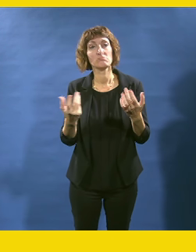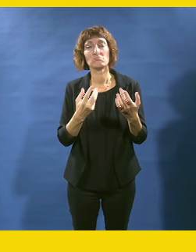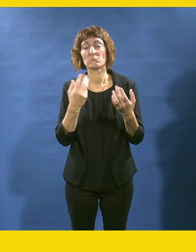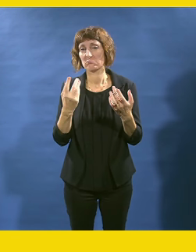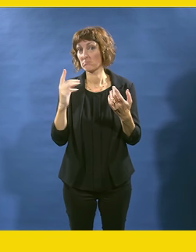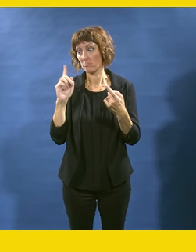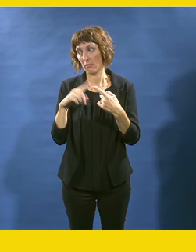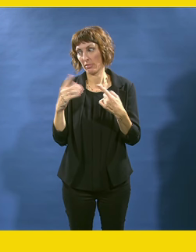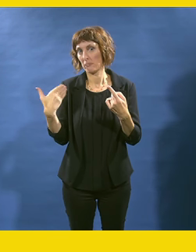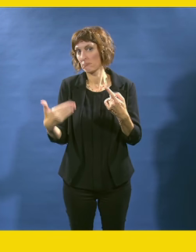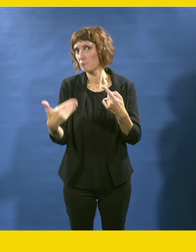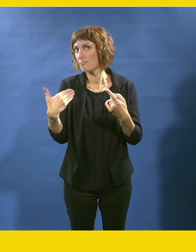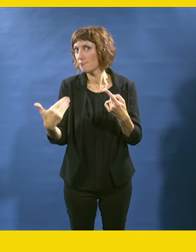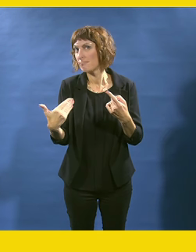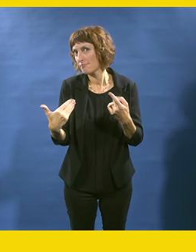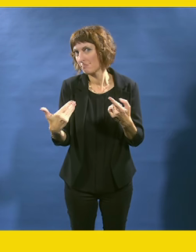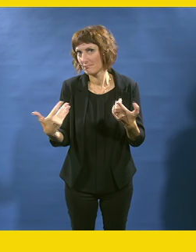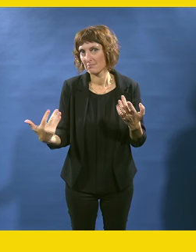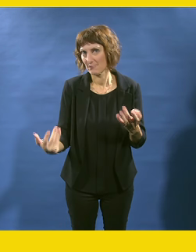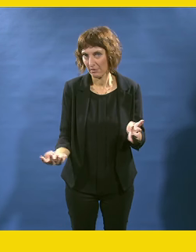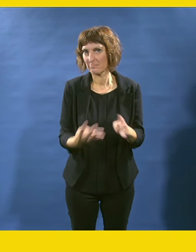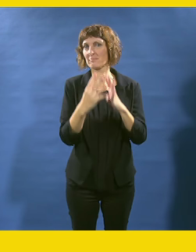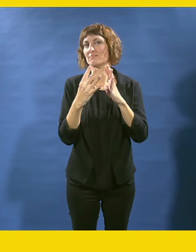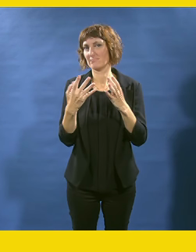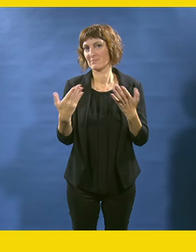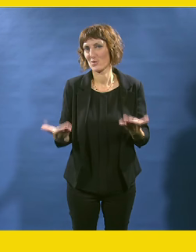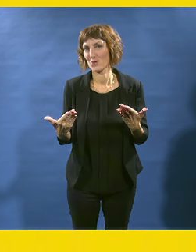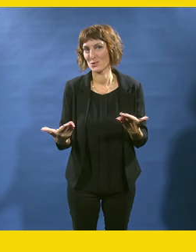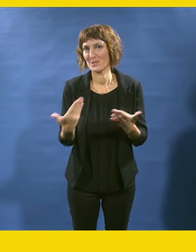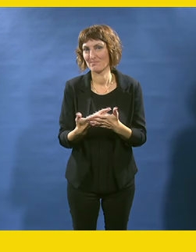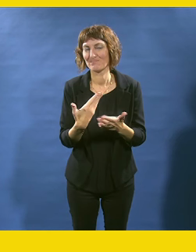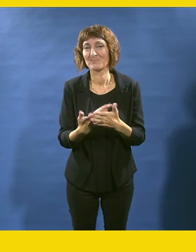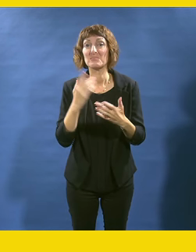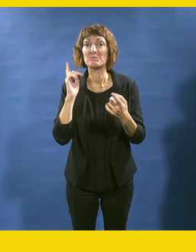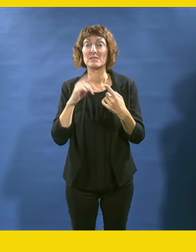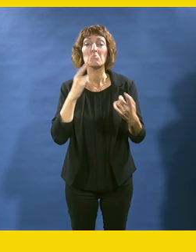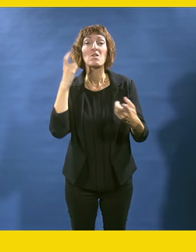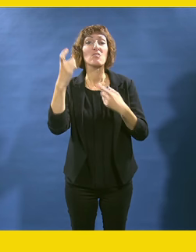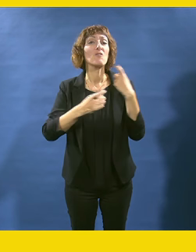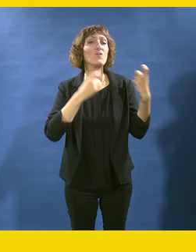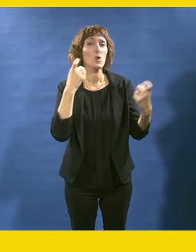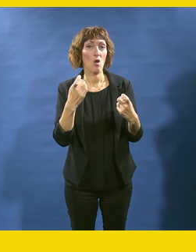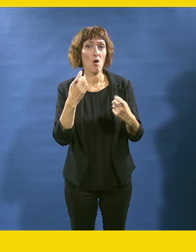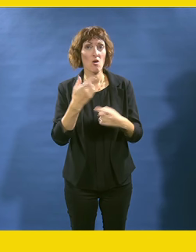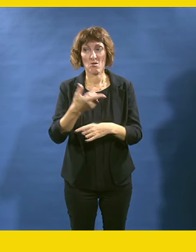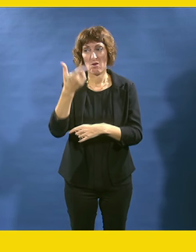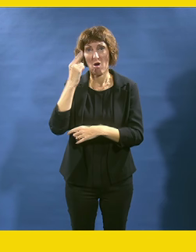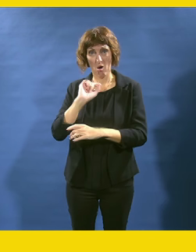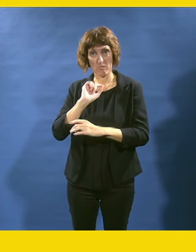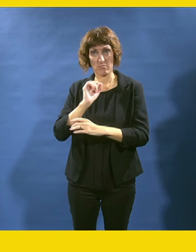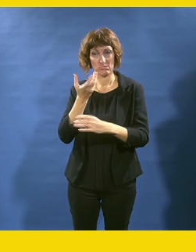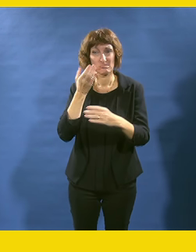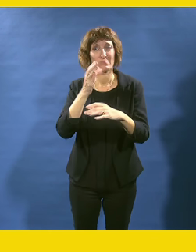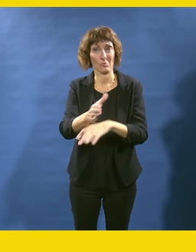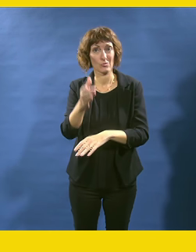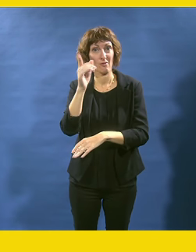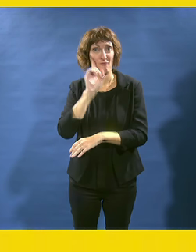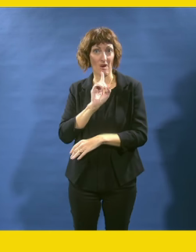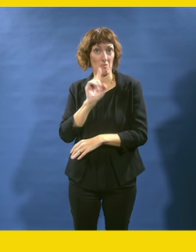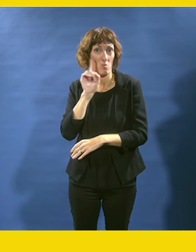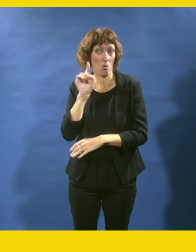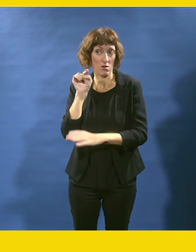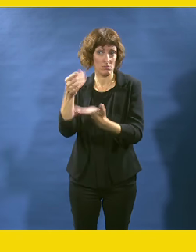au sujet qui nous occupe aujourd'hui, qui est les violences que les hommes infligent aux femmes parce qu'elles sont des